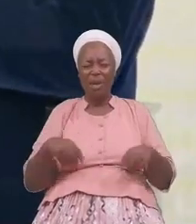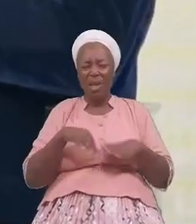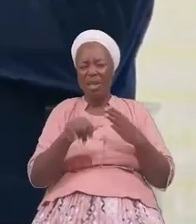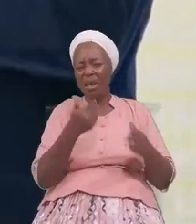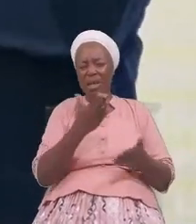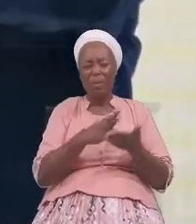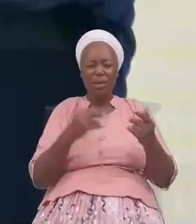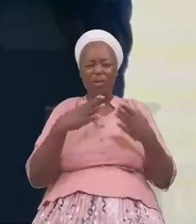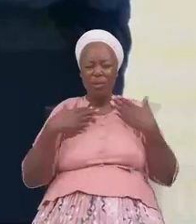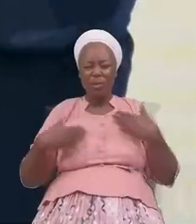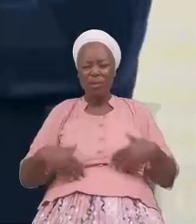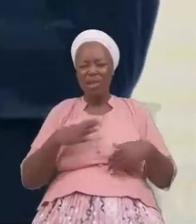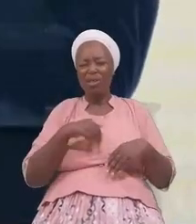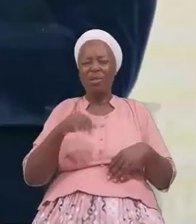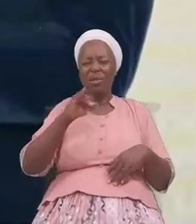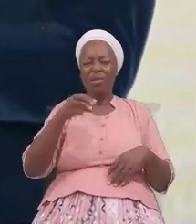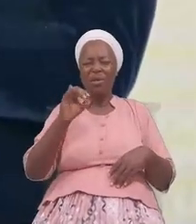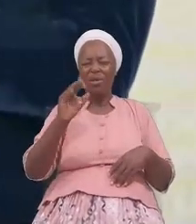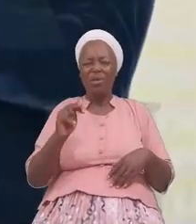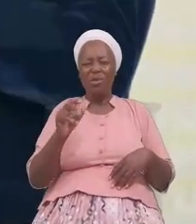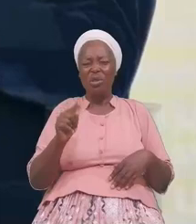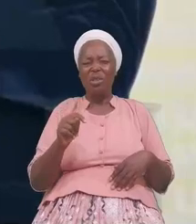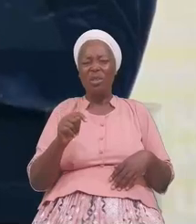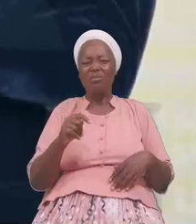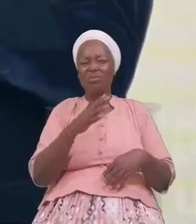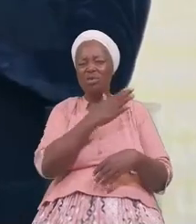tes jointures, épaules,